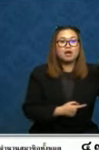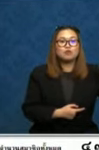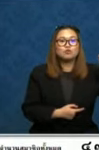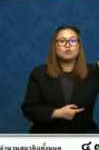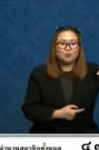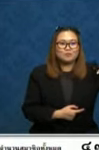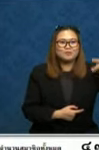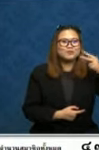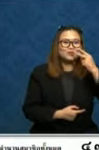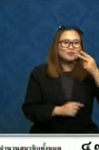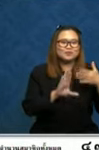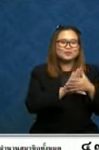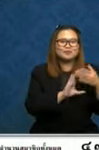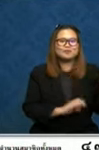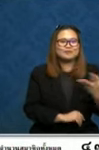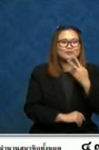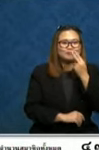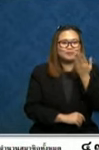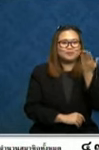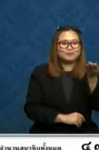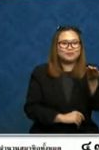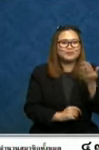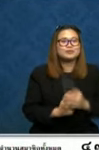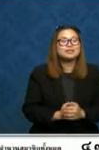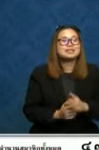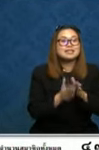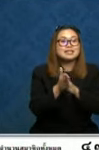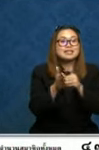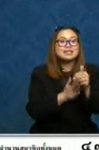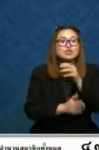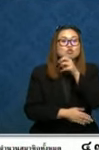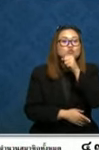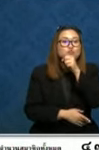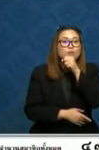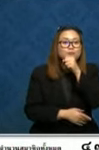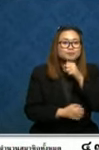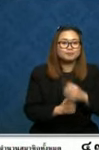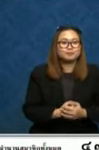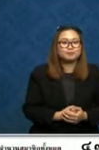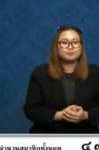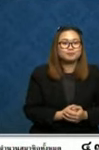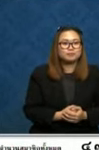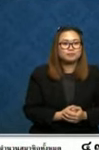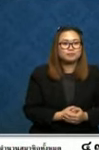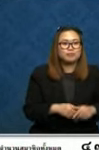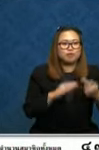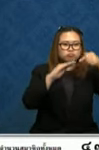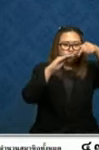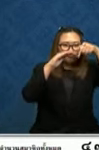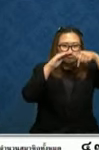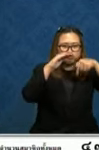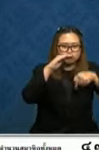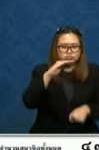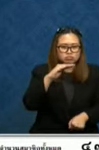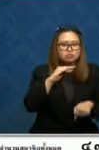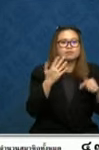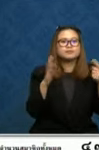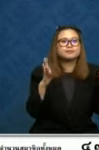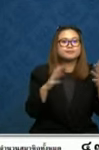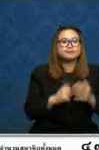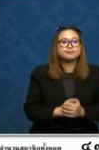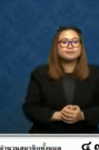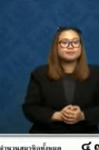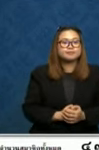างแล้วนะครับทำให้เห็นครับทุกท่านดูตัวสีส้มๆครับไม่ต้องดูเนื้อในเลยนะครับภารกิจเนื้อในก็มีรายละเอียดบ้าง